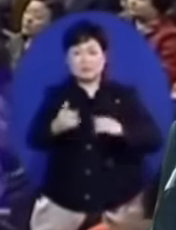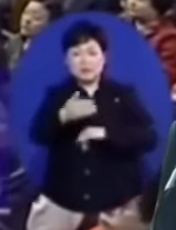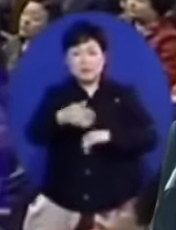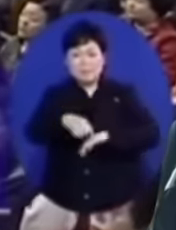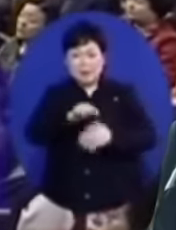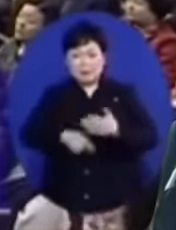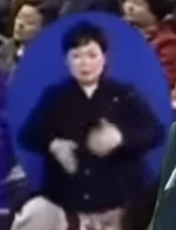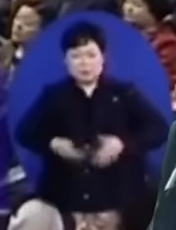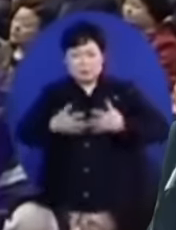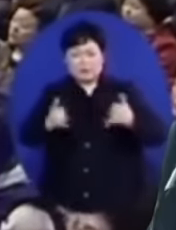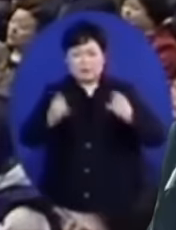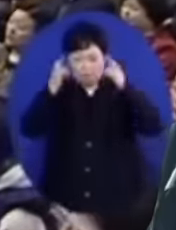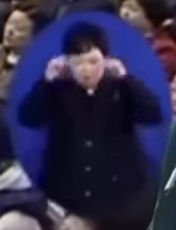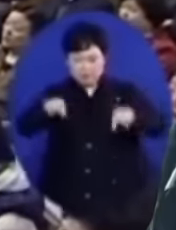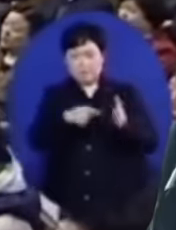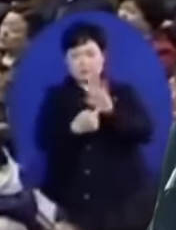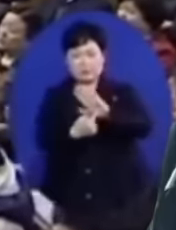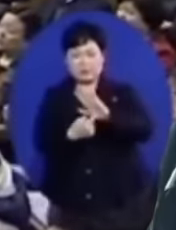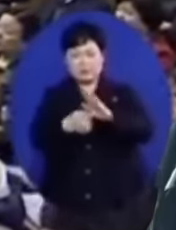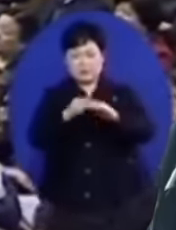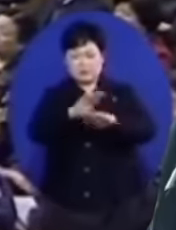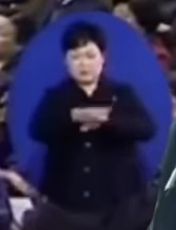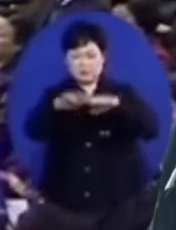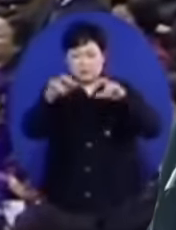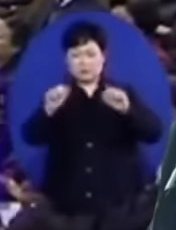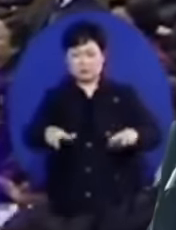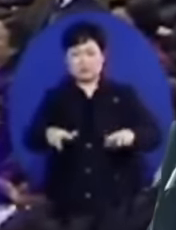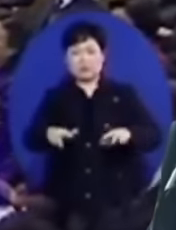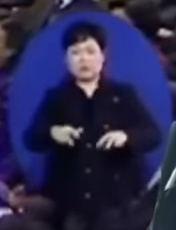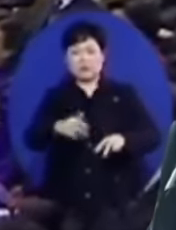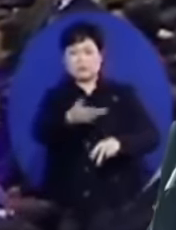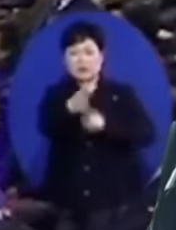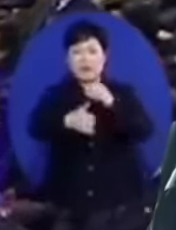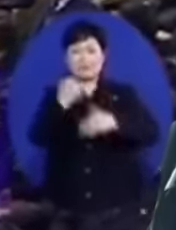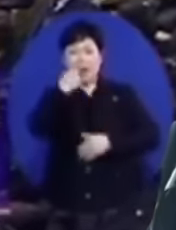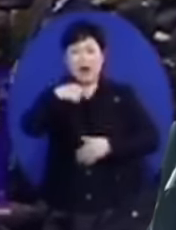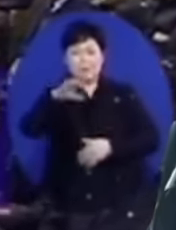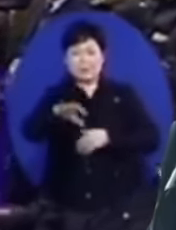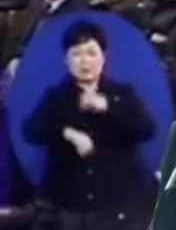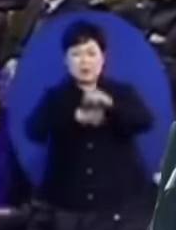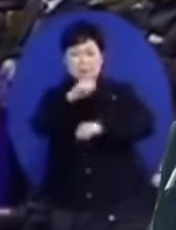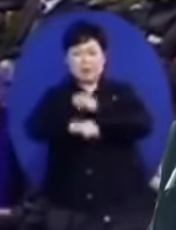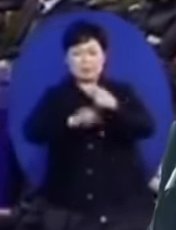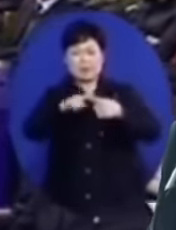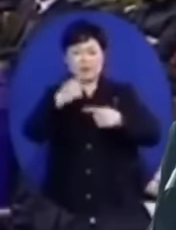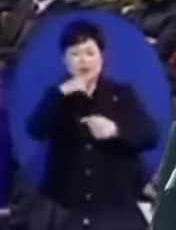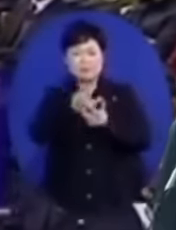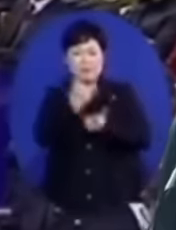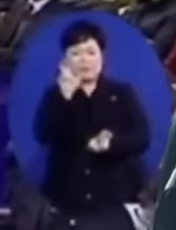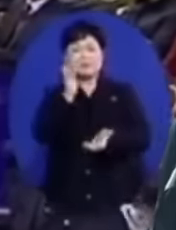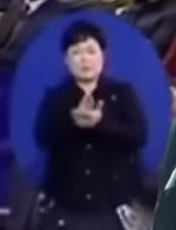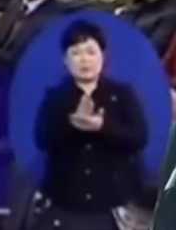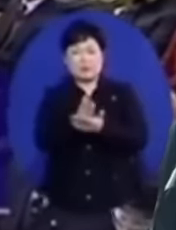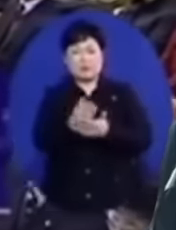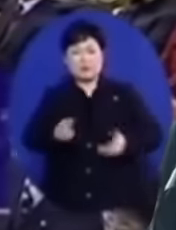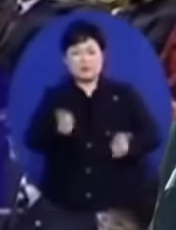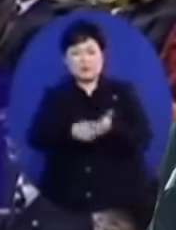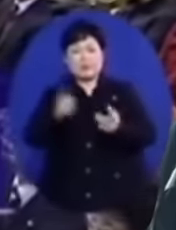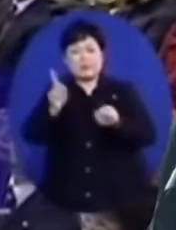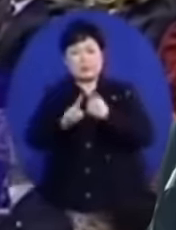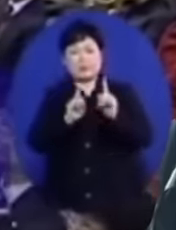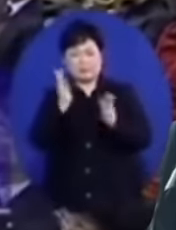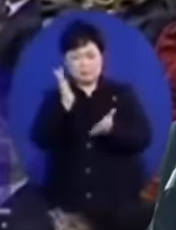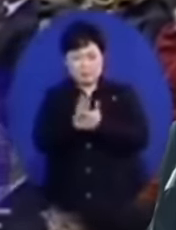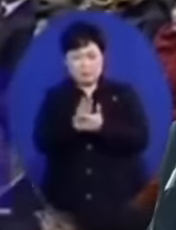나타낸다. 전도서 5장 2절에 너는 하나님 앞에서 함부로 입을 열지 말며 급한 마음으로 말을 내지 말라. 하나님은 하늘에 계시고는